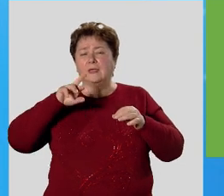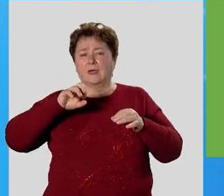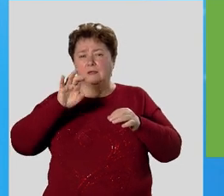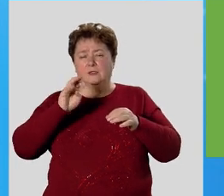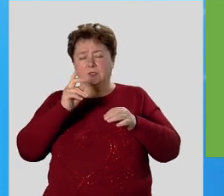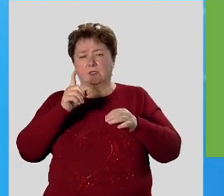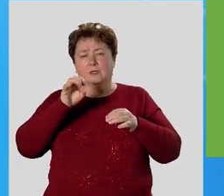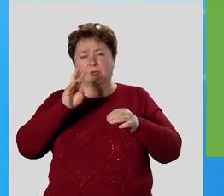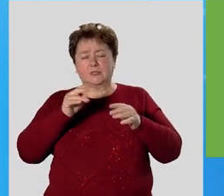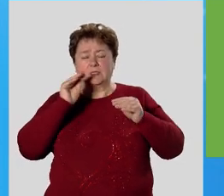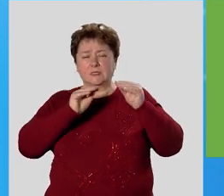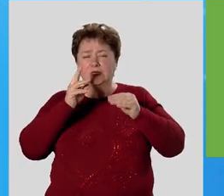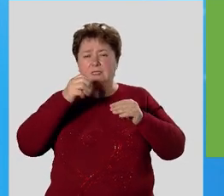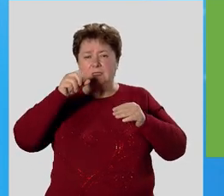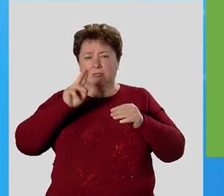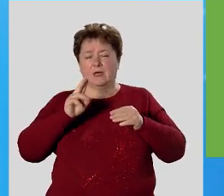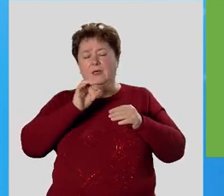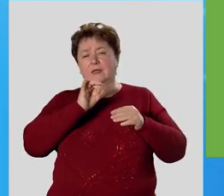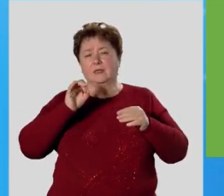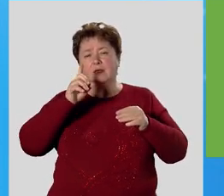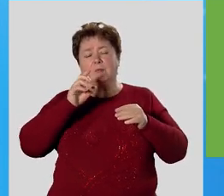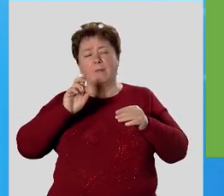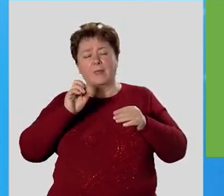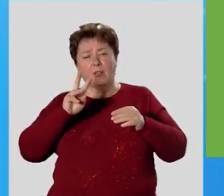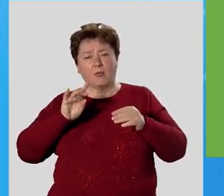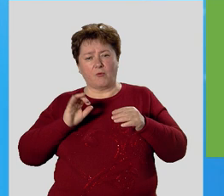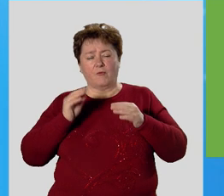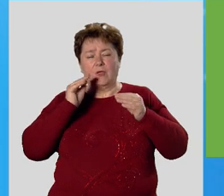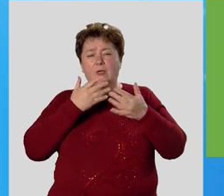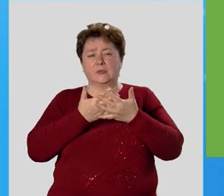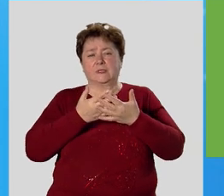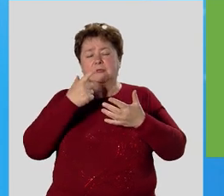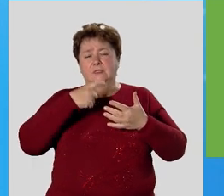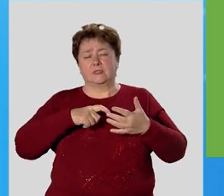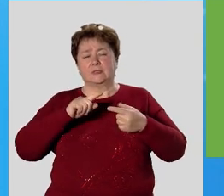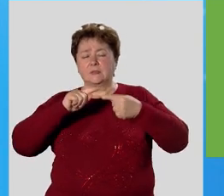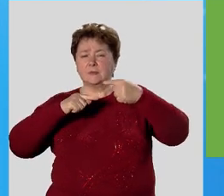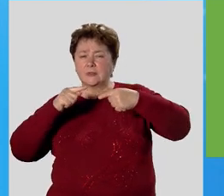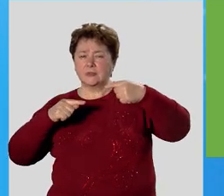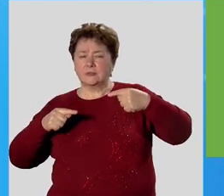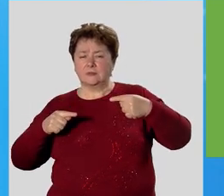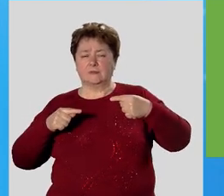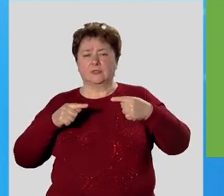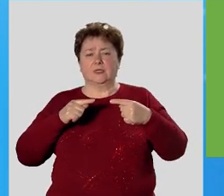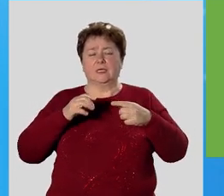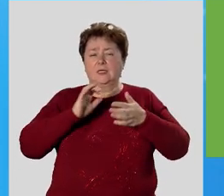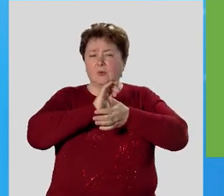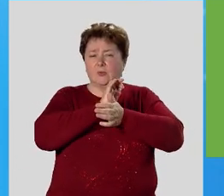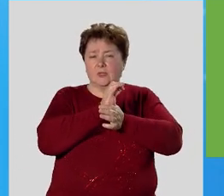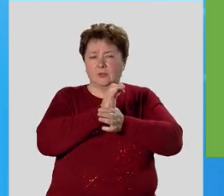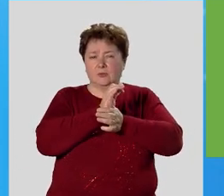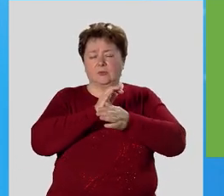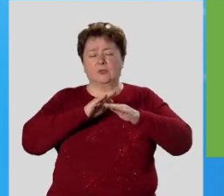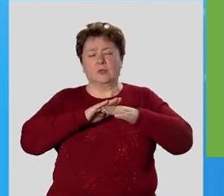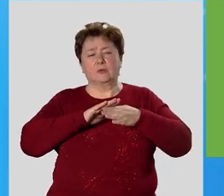Хроматин состоит из ДНК и белков и представляет собой спирализованные и